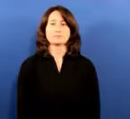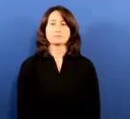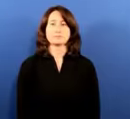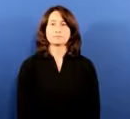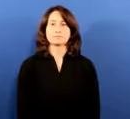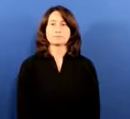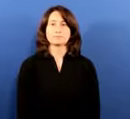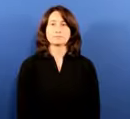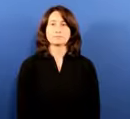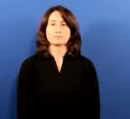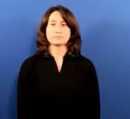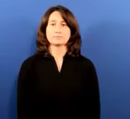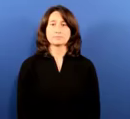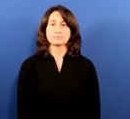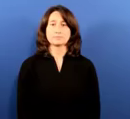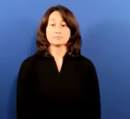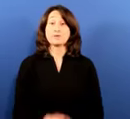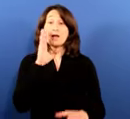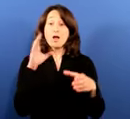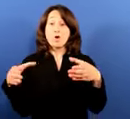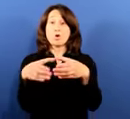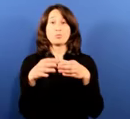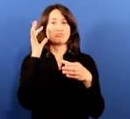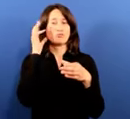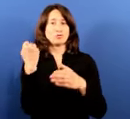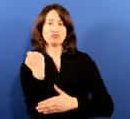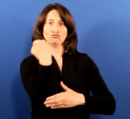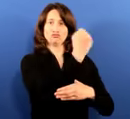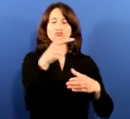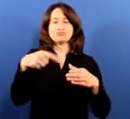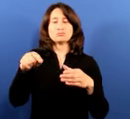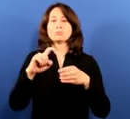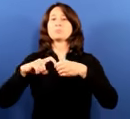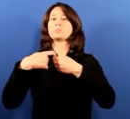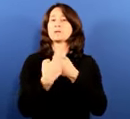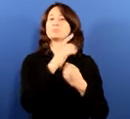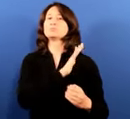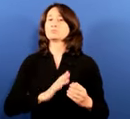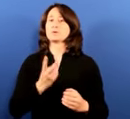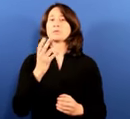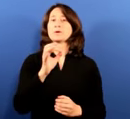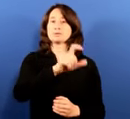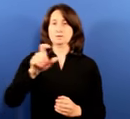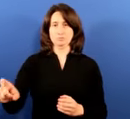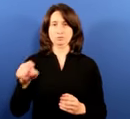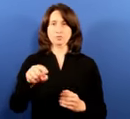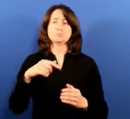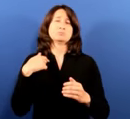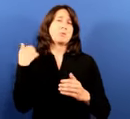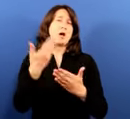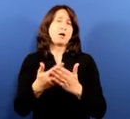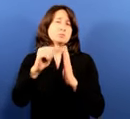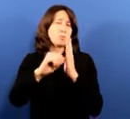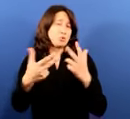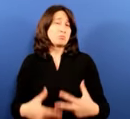eta modu horretan isolamendu egoeratik irteteko aukera izan dezakete. Orain arte, 20 emakumeko talde bat osatu da.